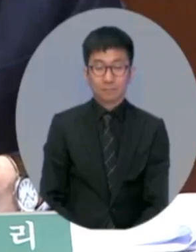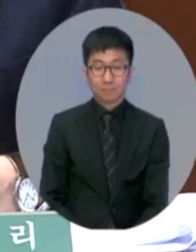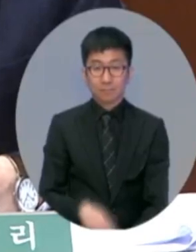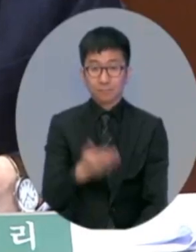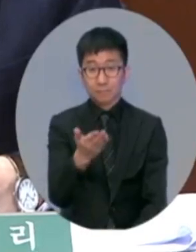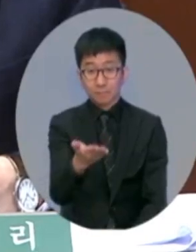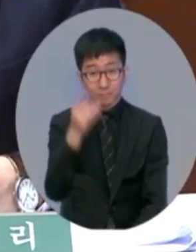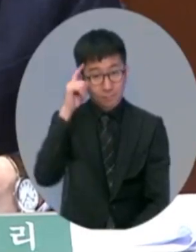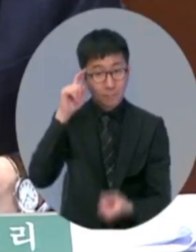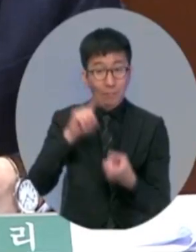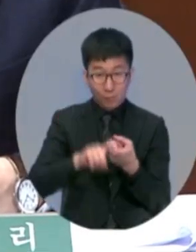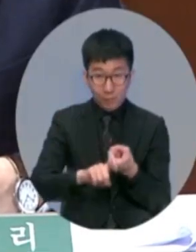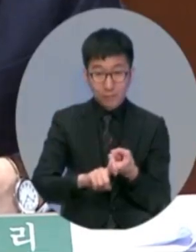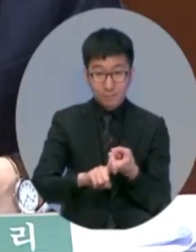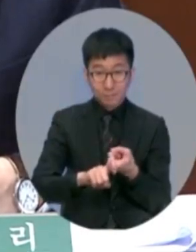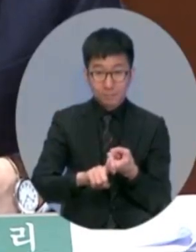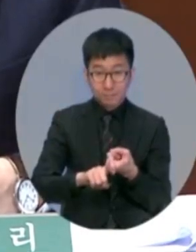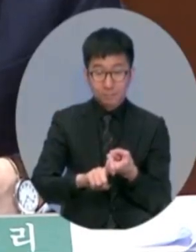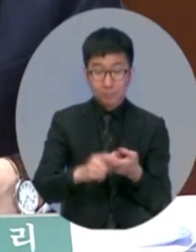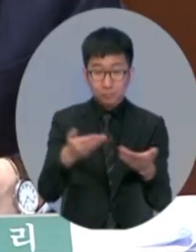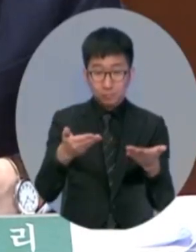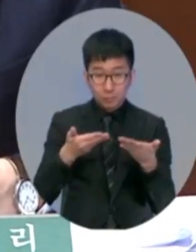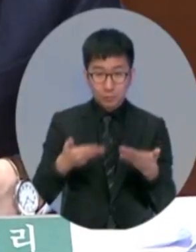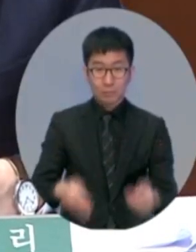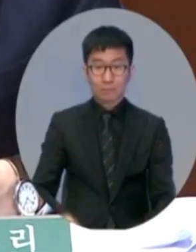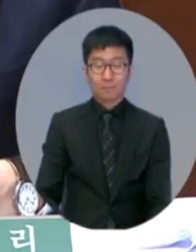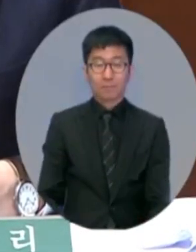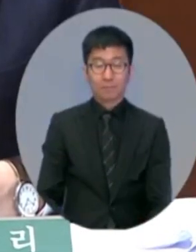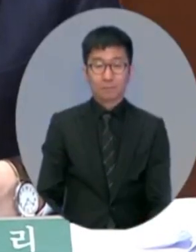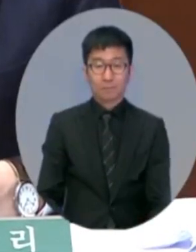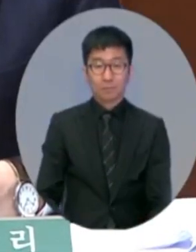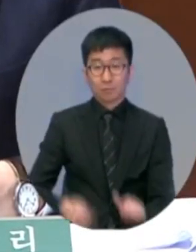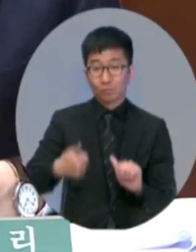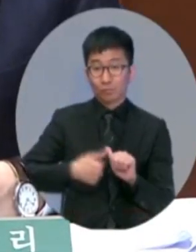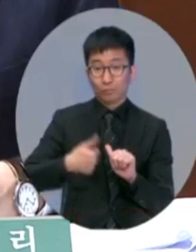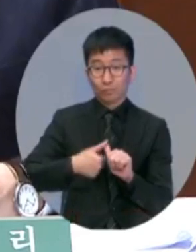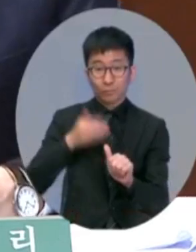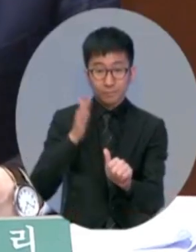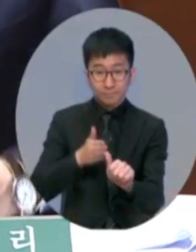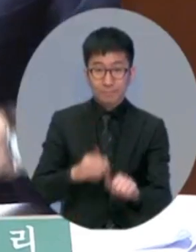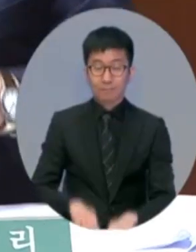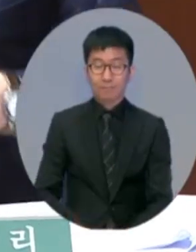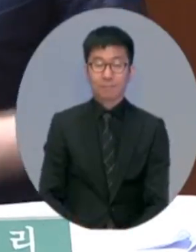관심을 많이 가져주시고 또 많은 충고도 해주시기 바랍니다.